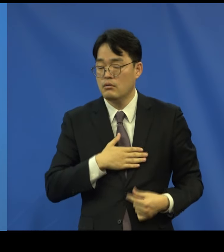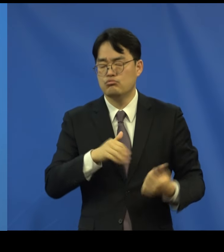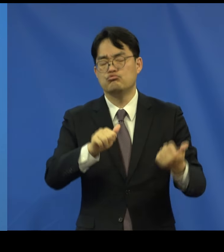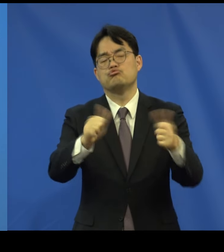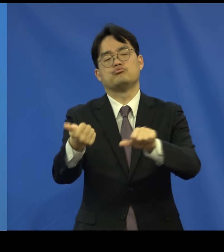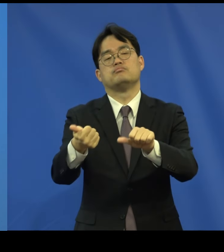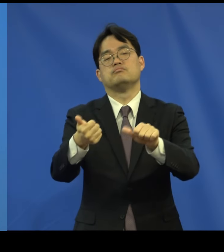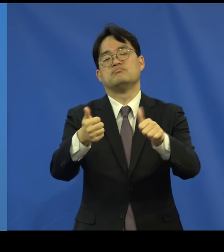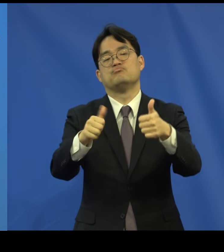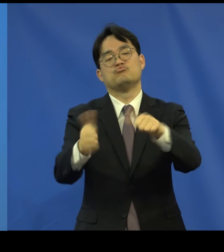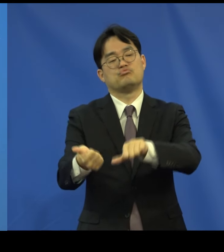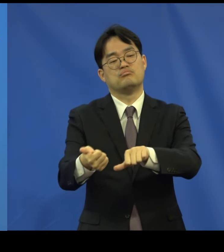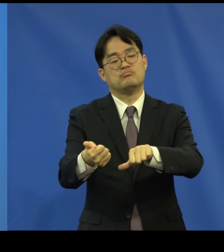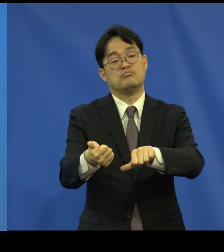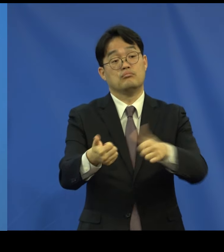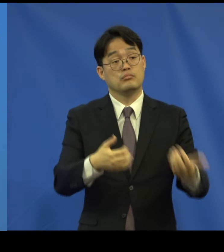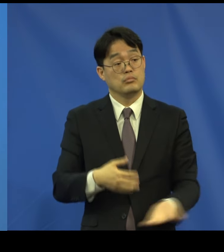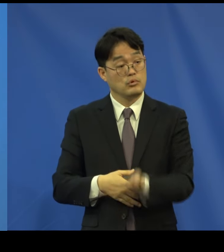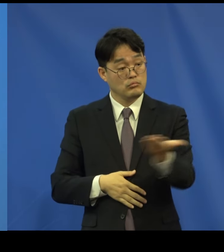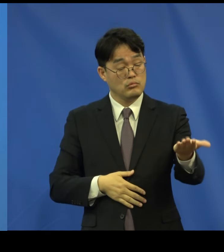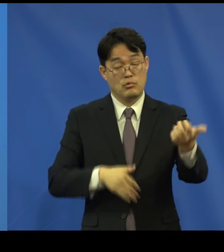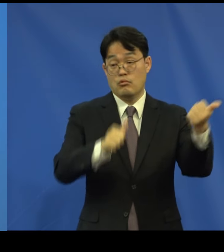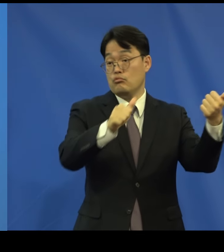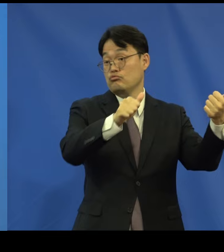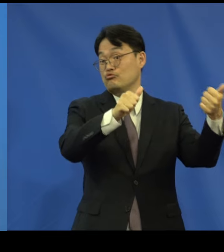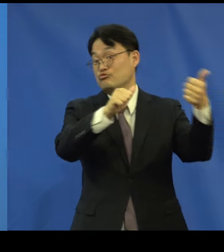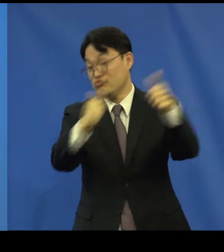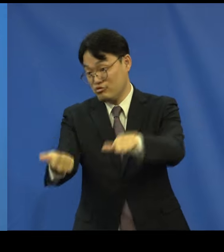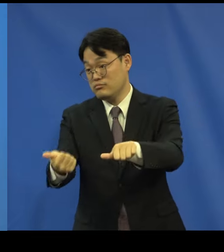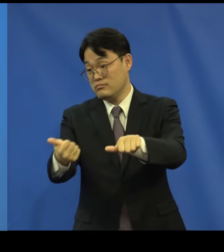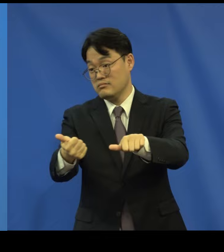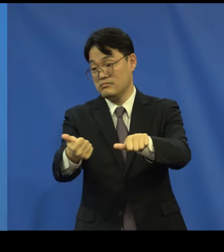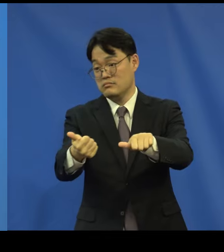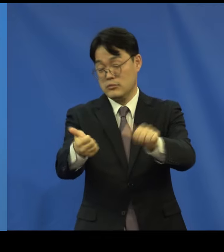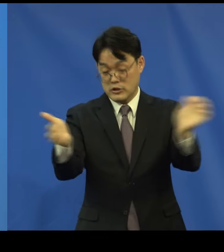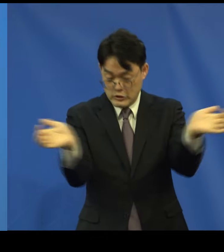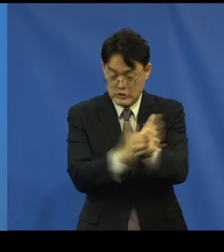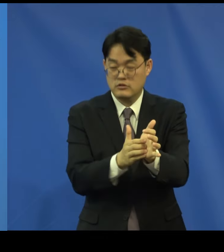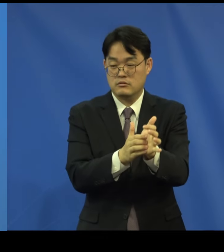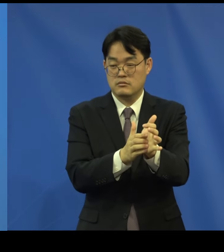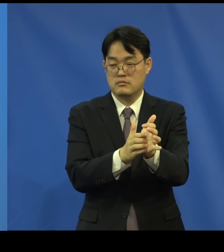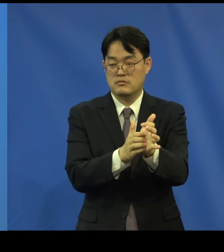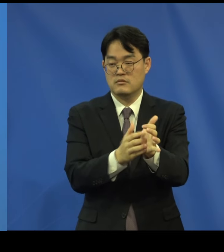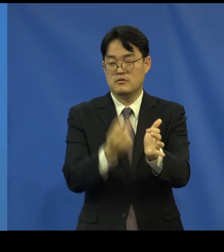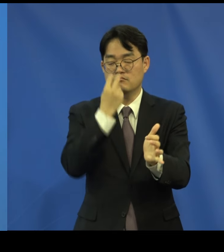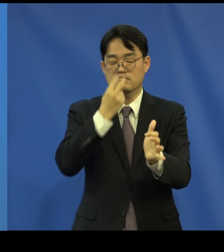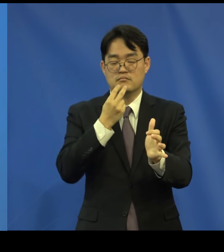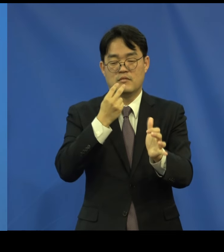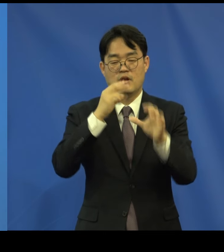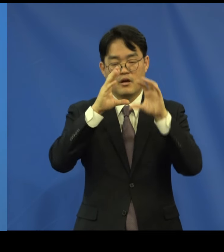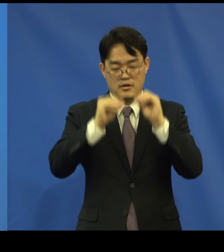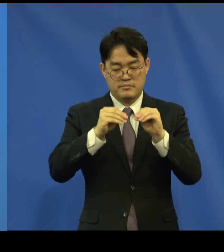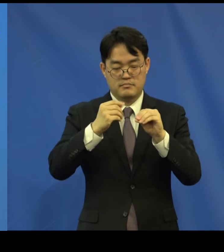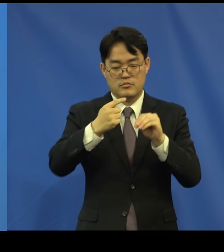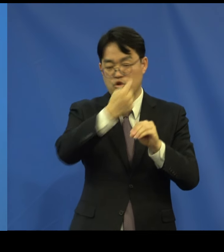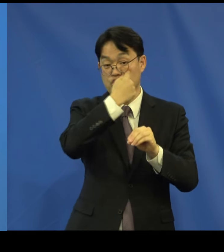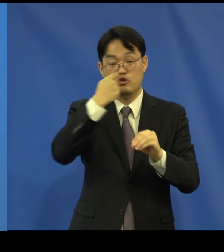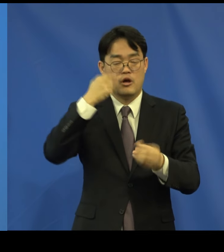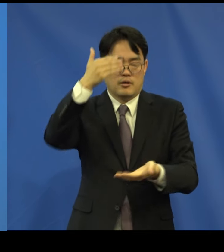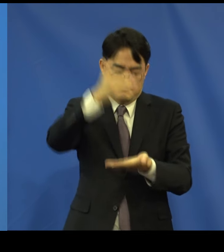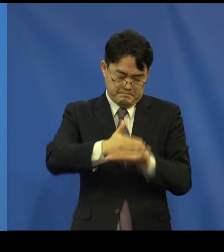죽음이 끝이라면 두려워할 거 하나 없어요. 간단해요. 어떻게 보면 간단한 길이